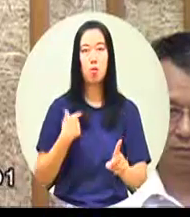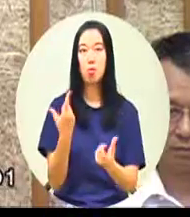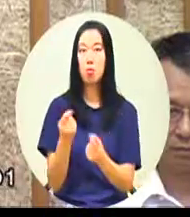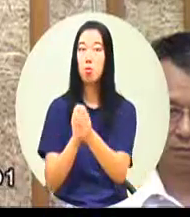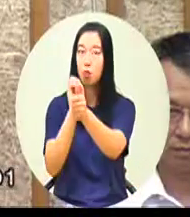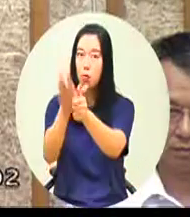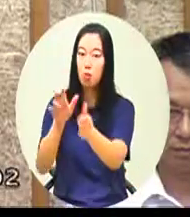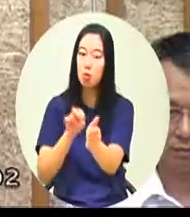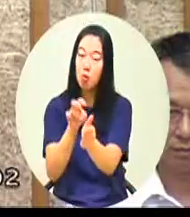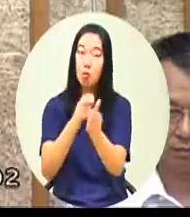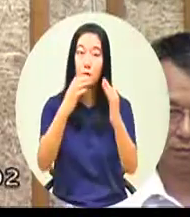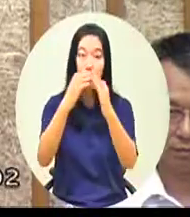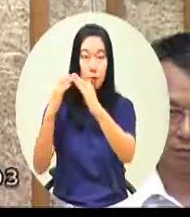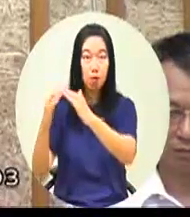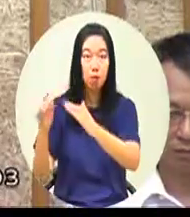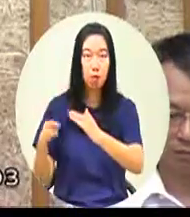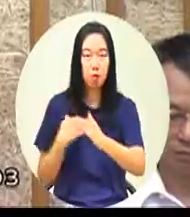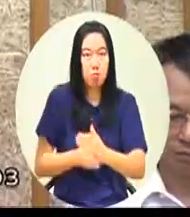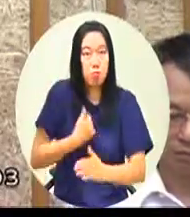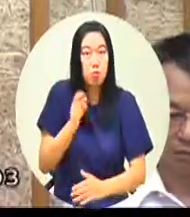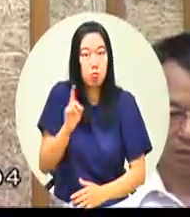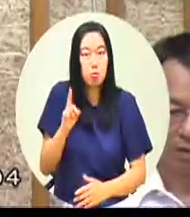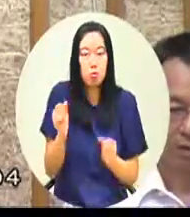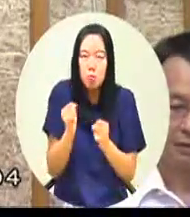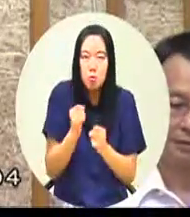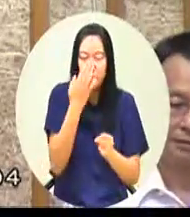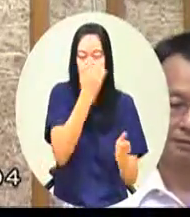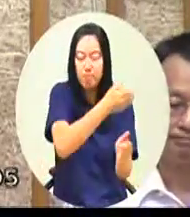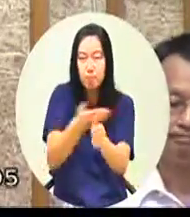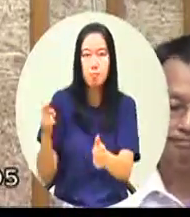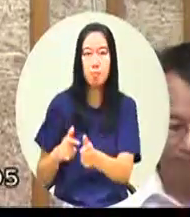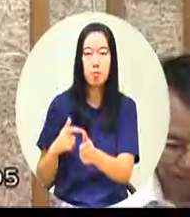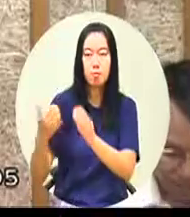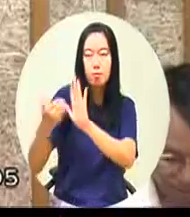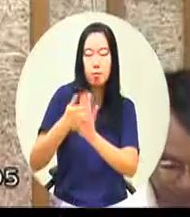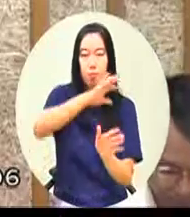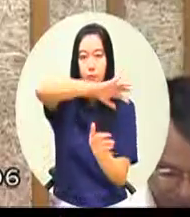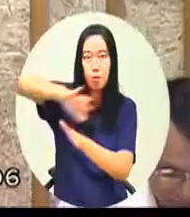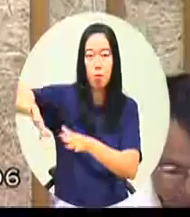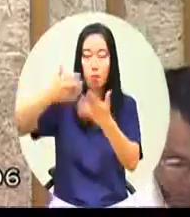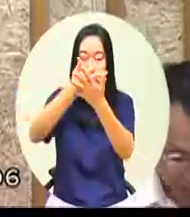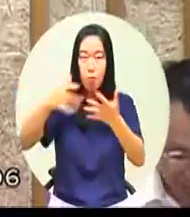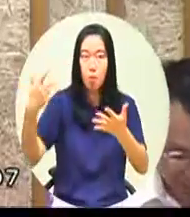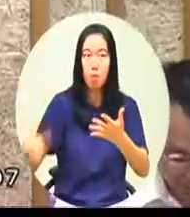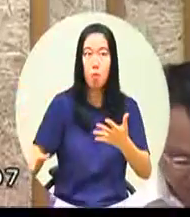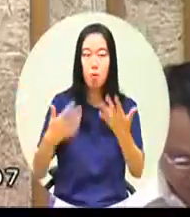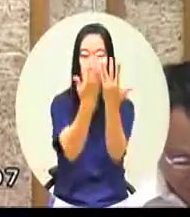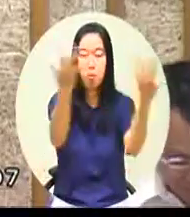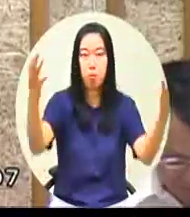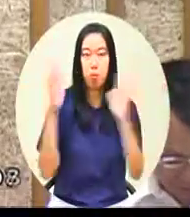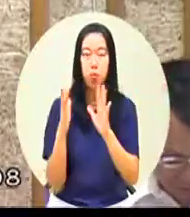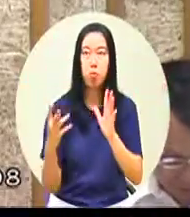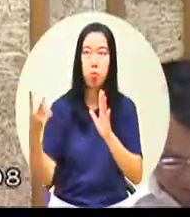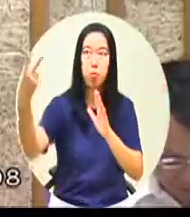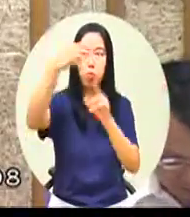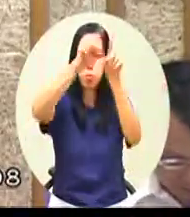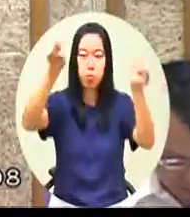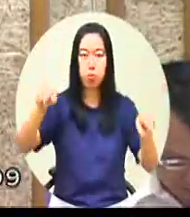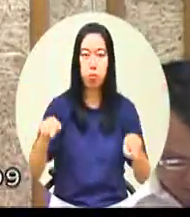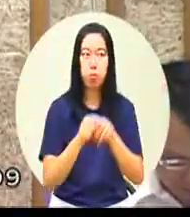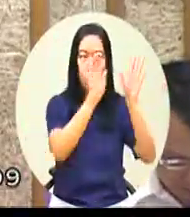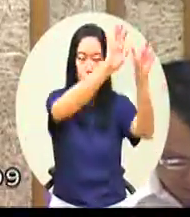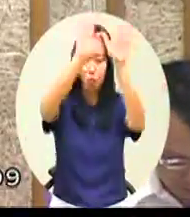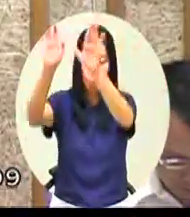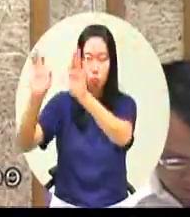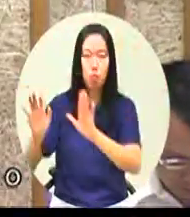好的朋友吼，其实在沿海的部分，咱的防风网在北面加一个简单的防风网，我们这嘛会使预防咱